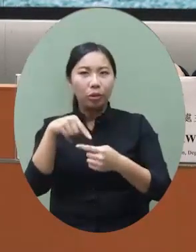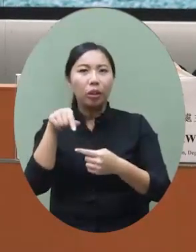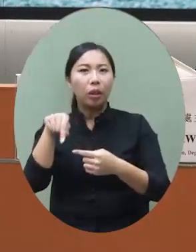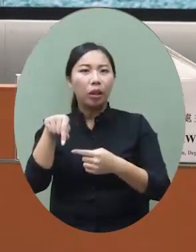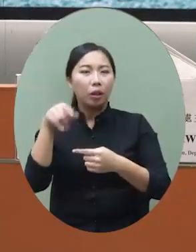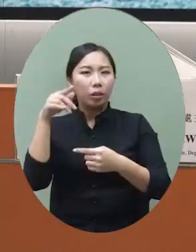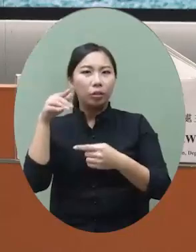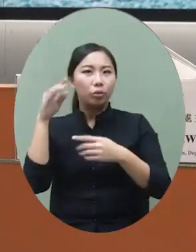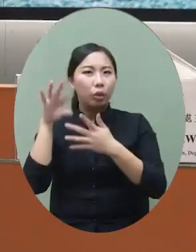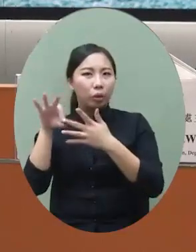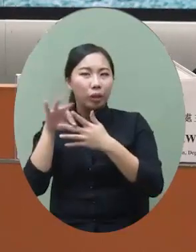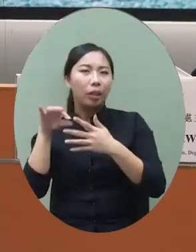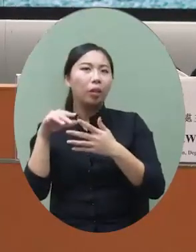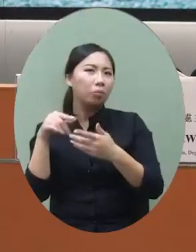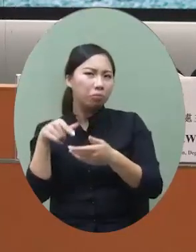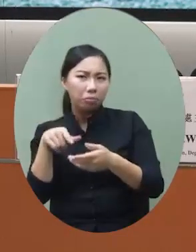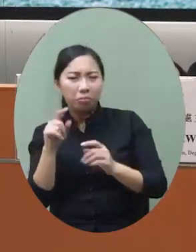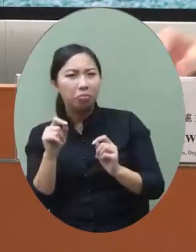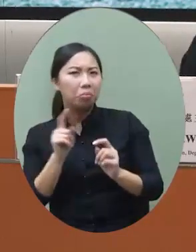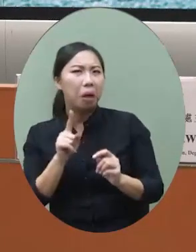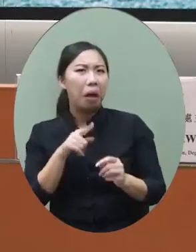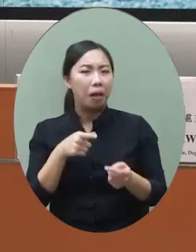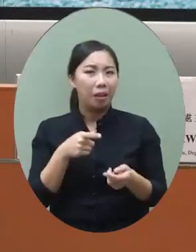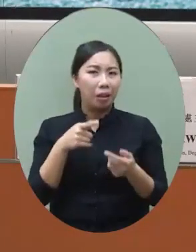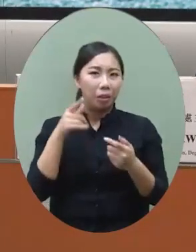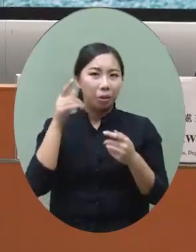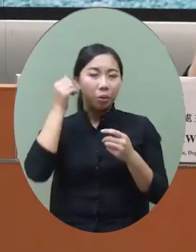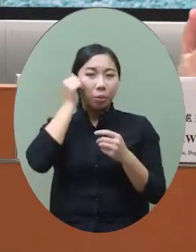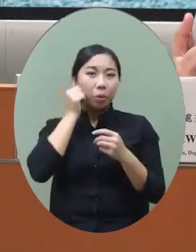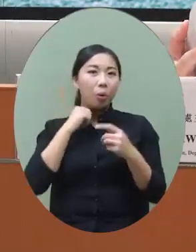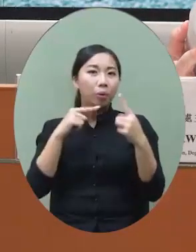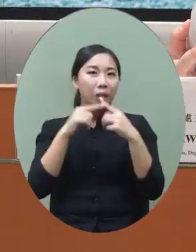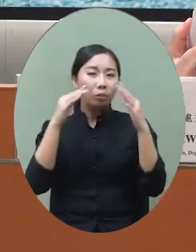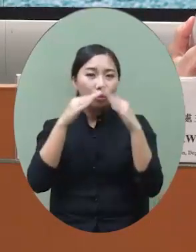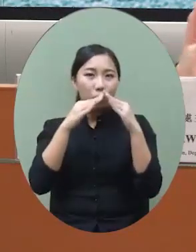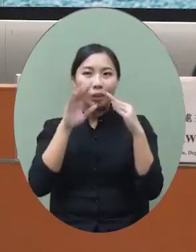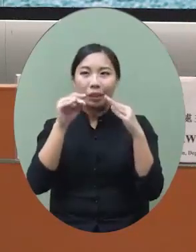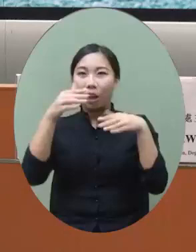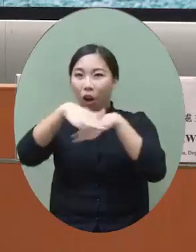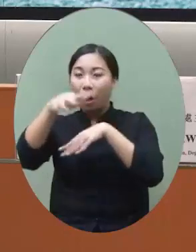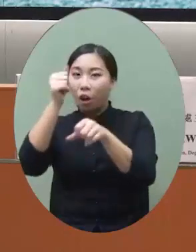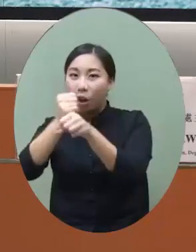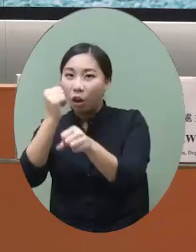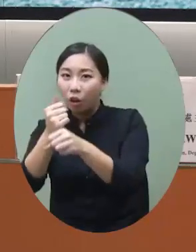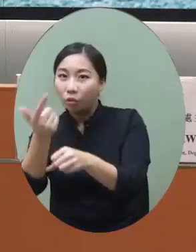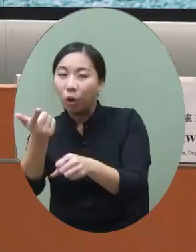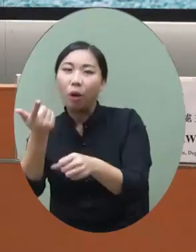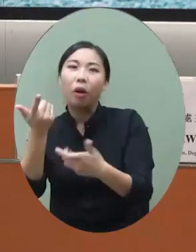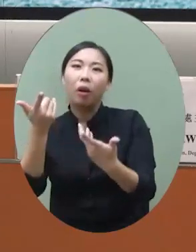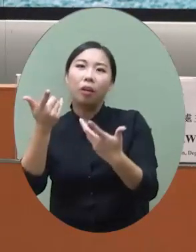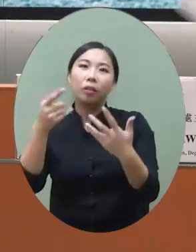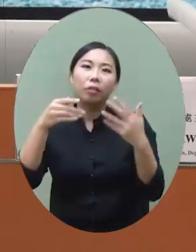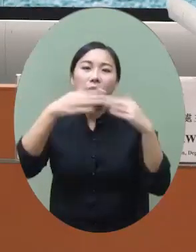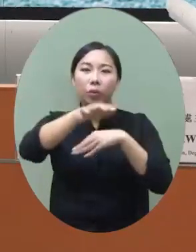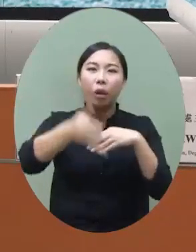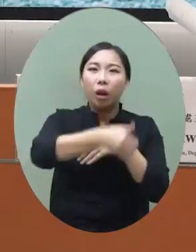譬如安老院啊，即係佢哋即係呢一啲院友可能會成日去外出工作或者社區逗留咁樣，即係中心